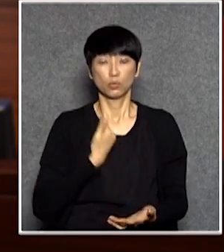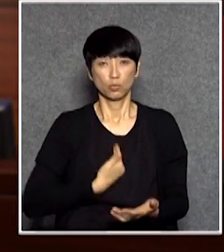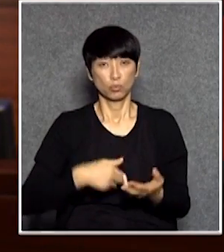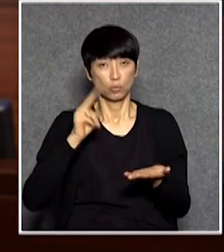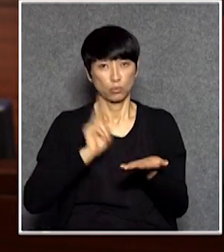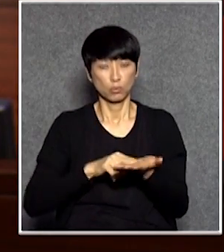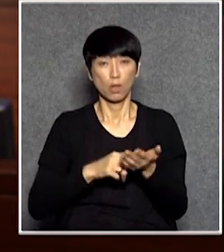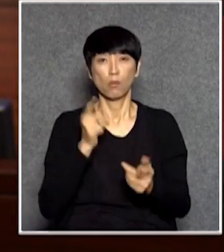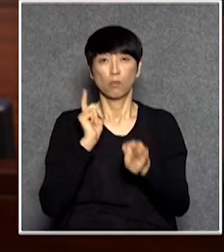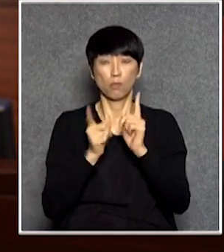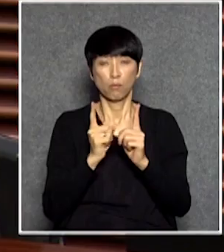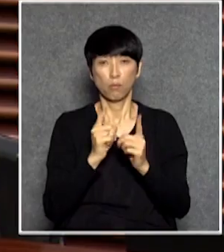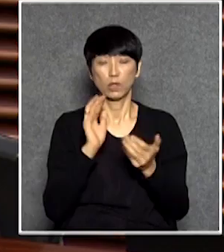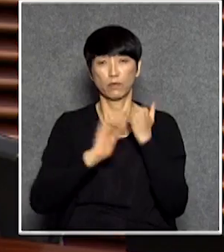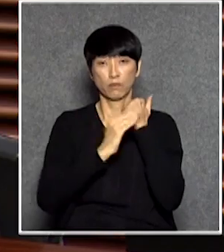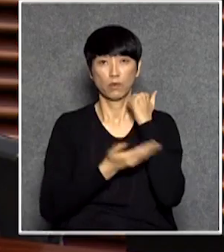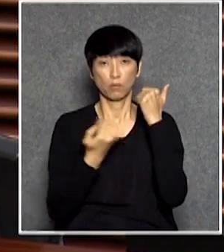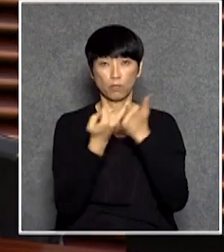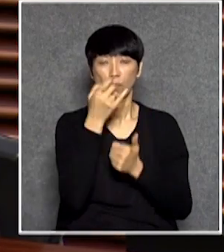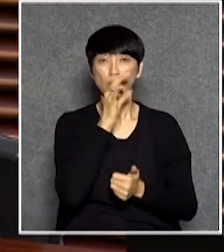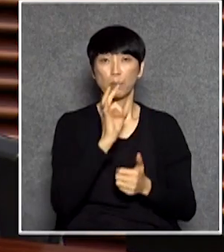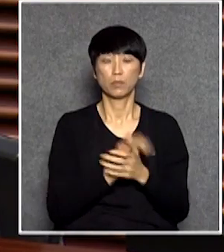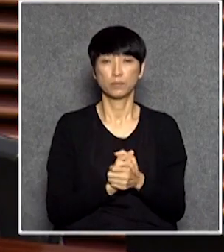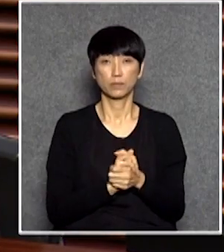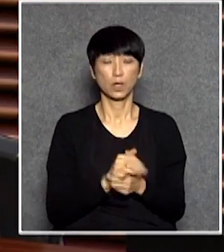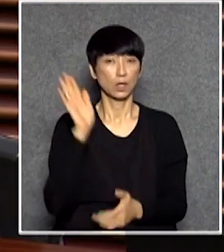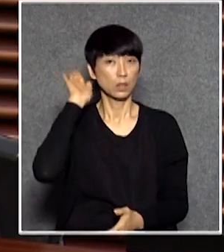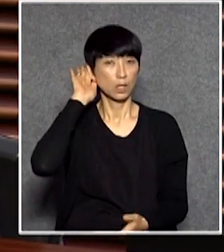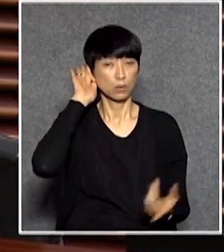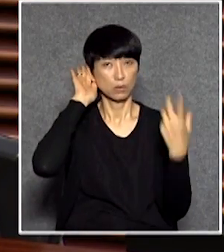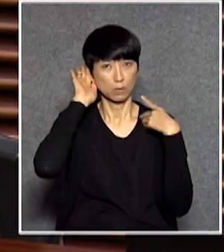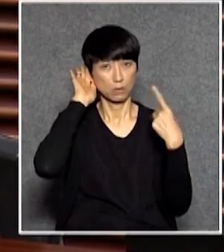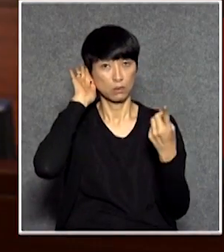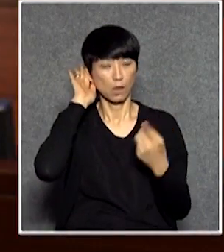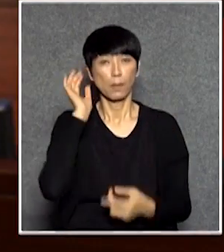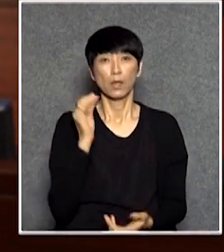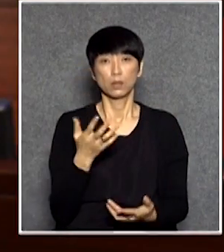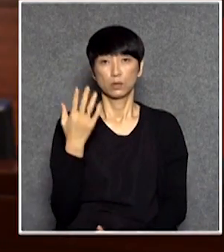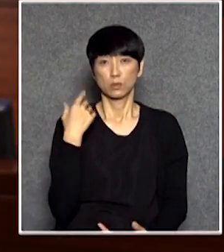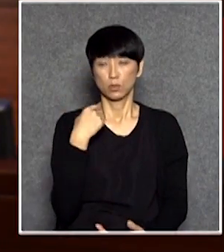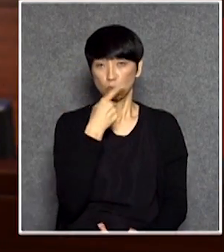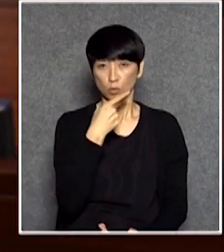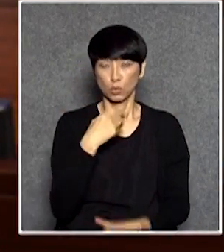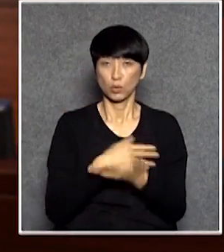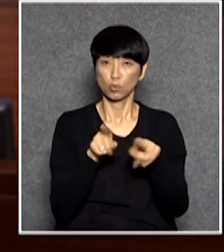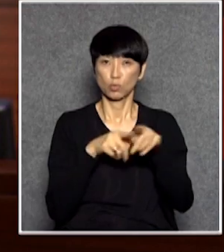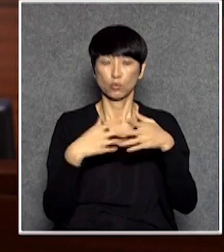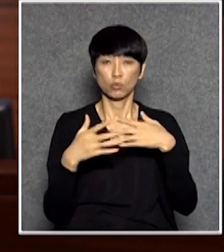反法律上嘅問題？我聽過昨日官員講嘢，亦都聽過呢兩日我哋嘅同事